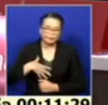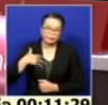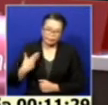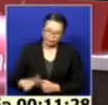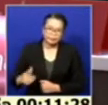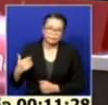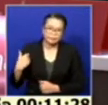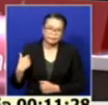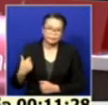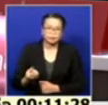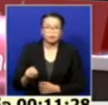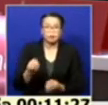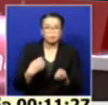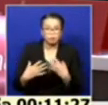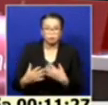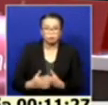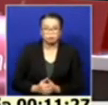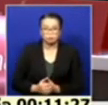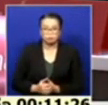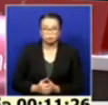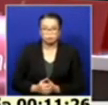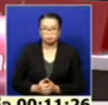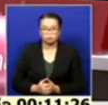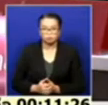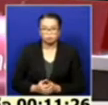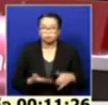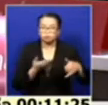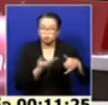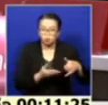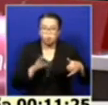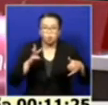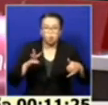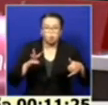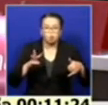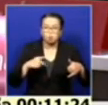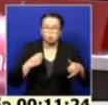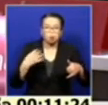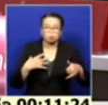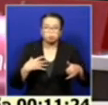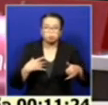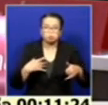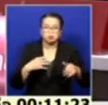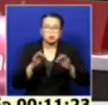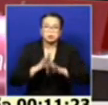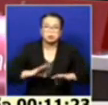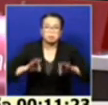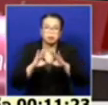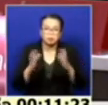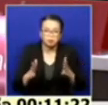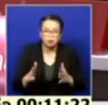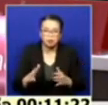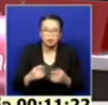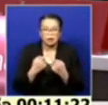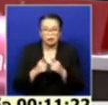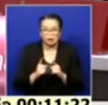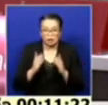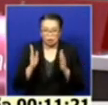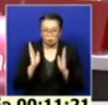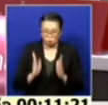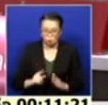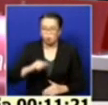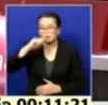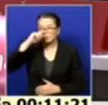านีเพื่อไทยความจริงฟังท่านรัฐมนตรีต่างประเทศพูดแล้วก็ไม่เมื่อสัก